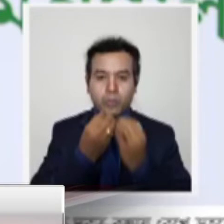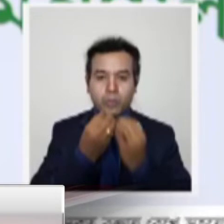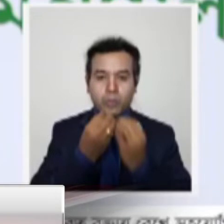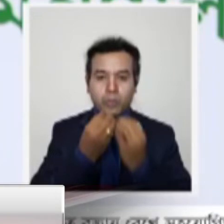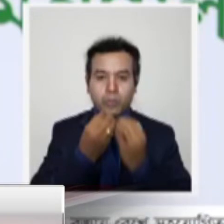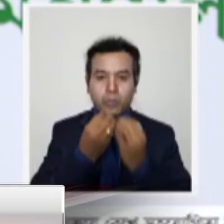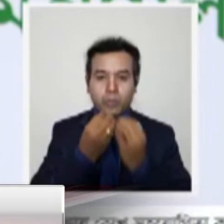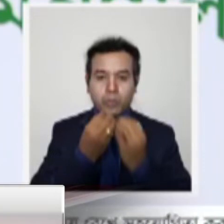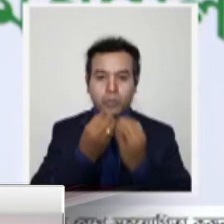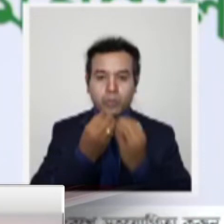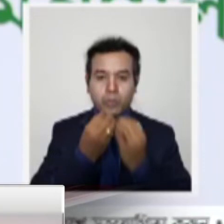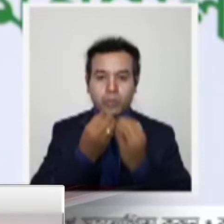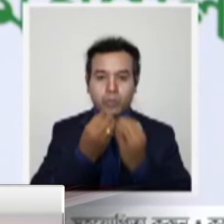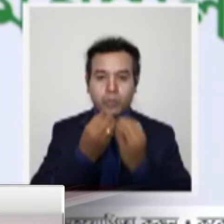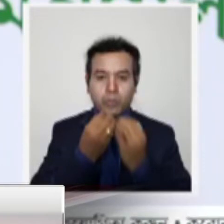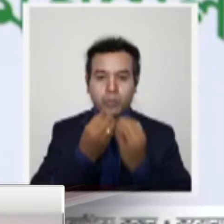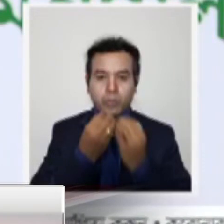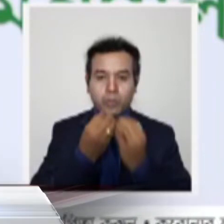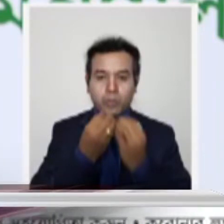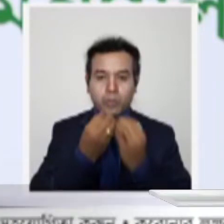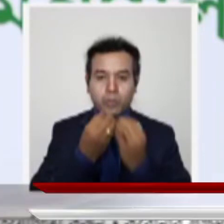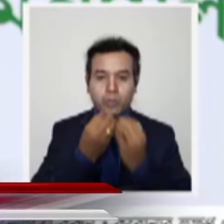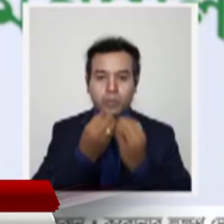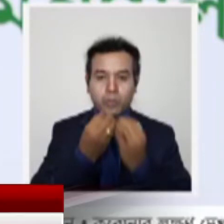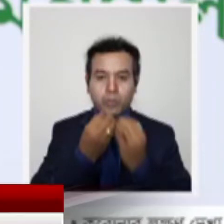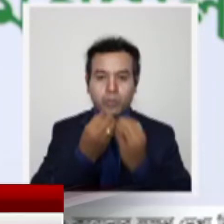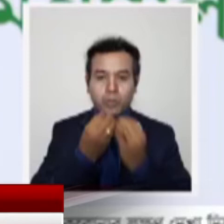তার যে অর্থনৈতিক বেনিফিট বা উপকার সেটা হলো